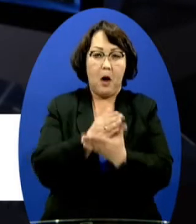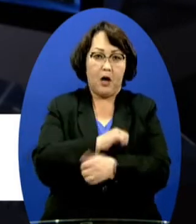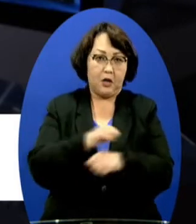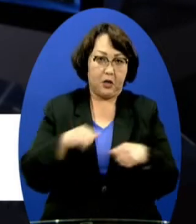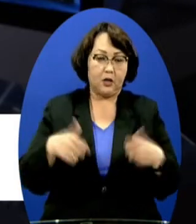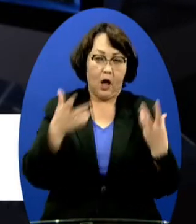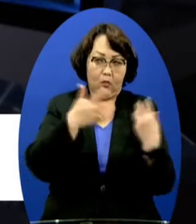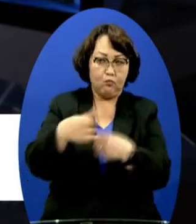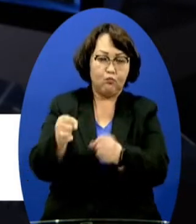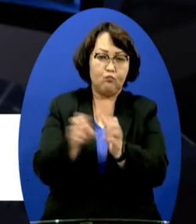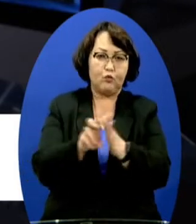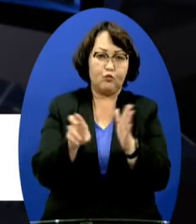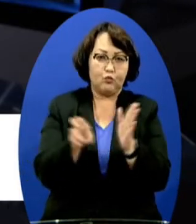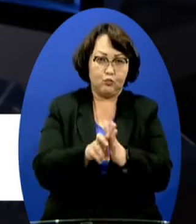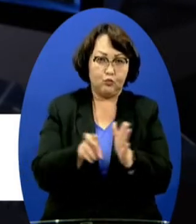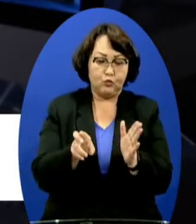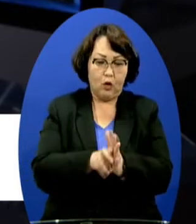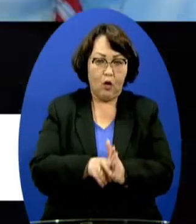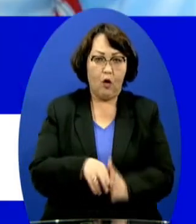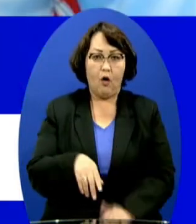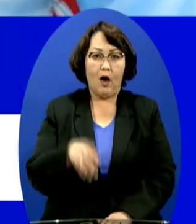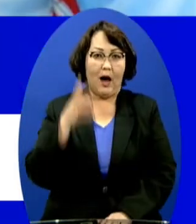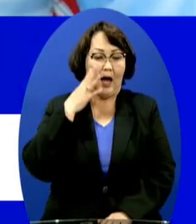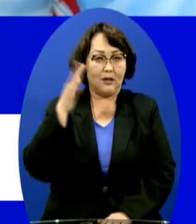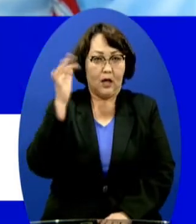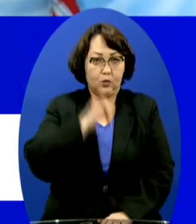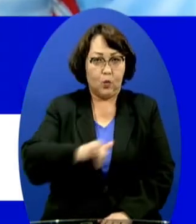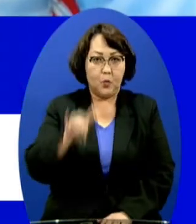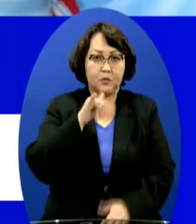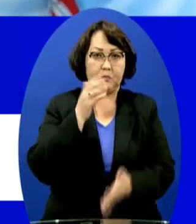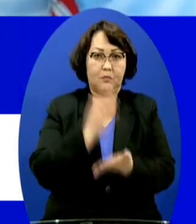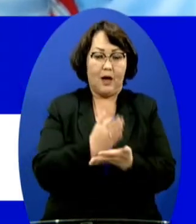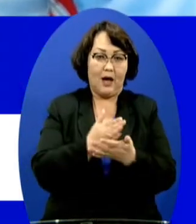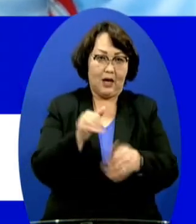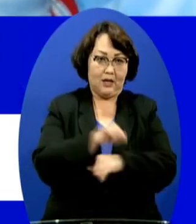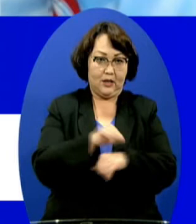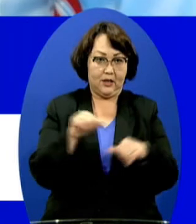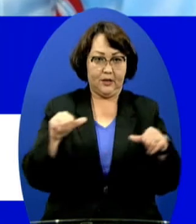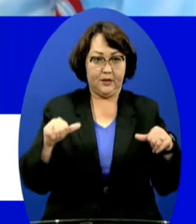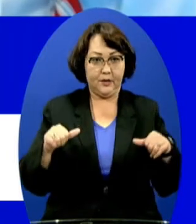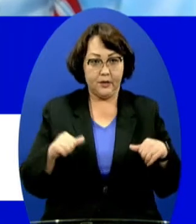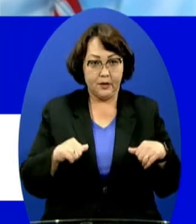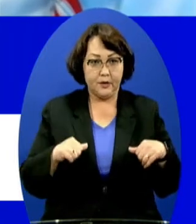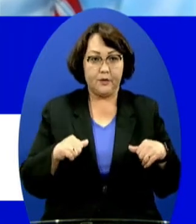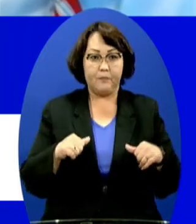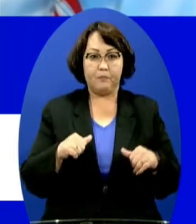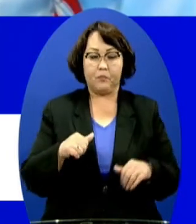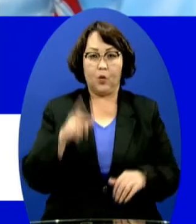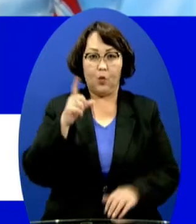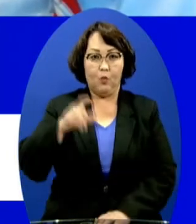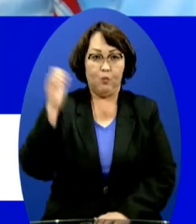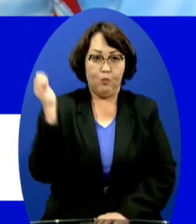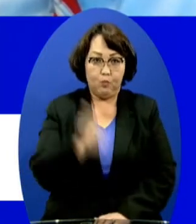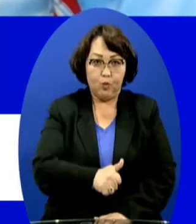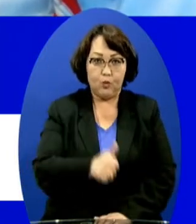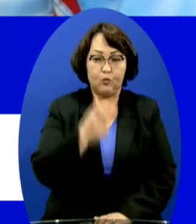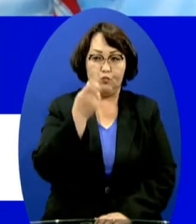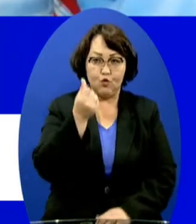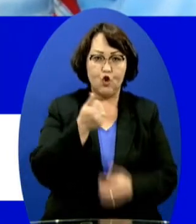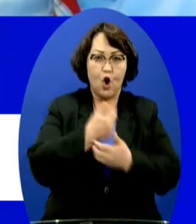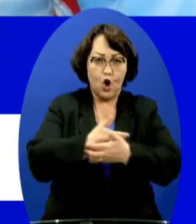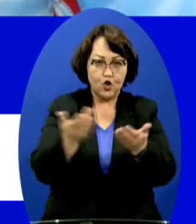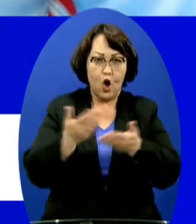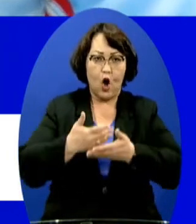бол энэ гадаадд байгаа иргэдийн одоо иргэдэд хүн болгонд нь мөнгө өгөнч гэдэг юм